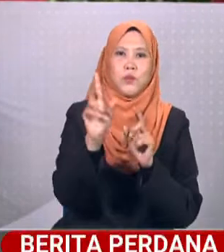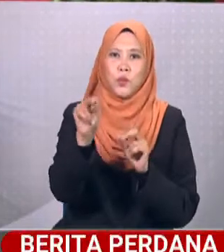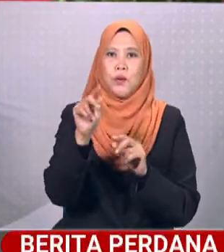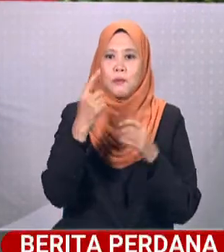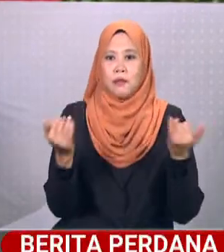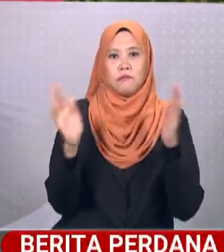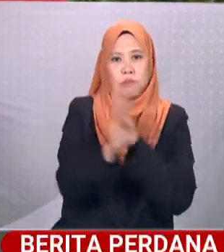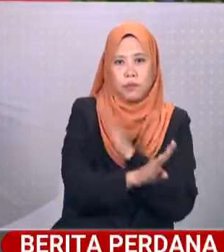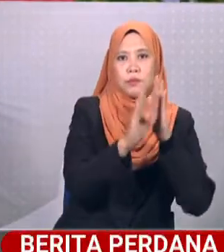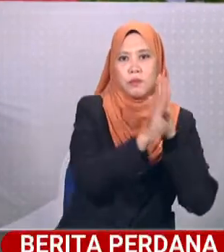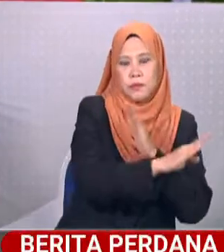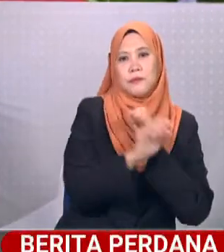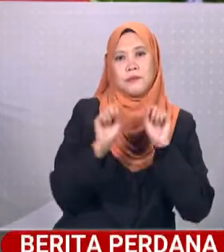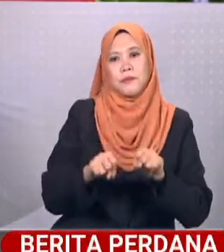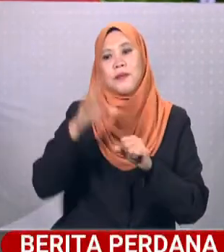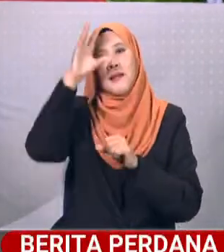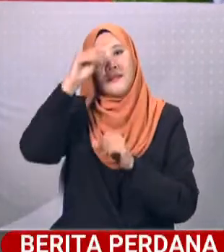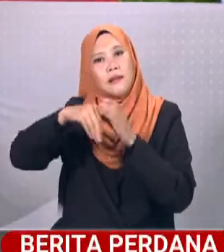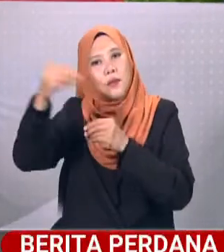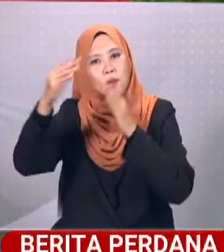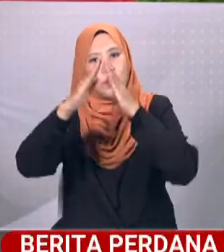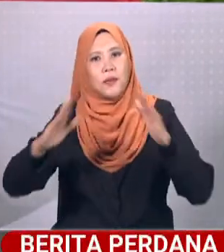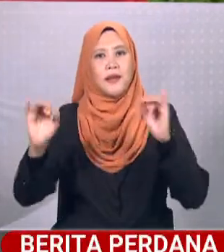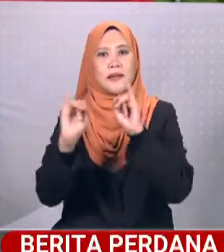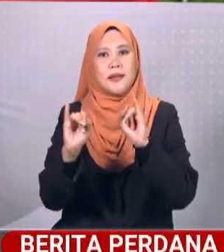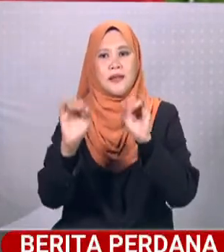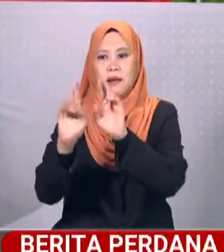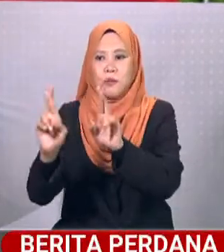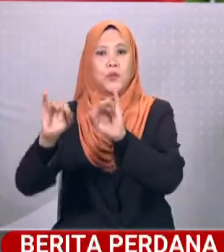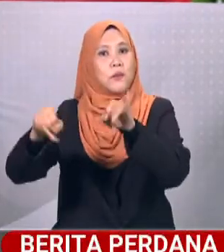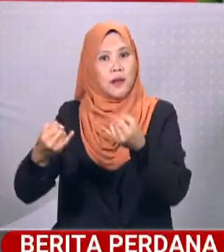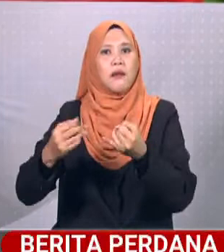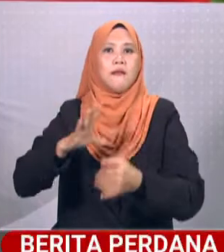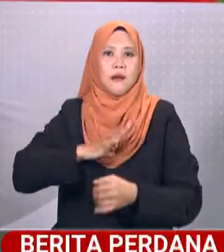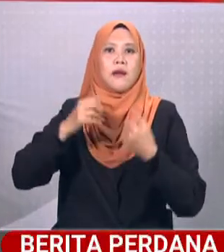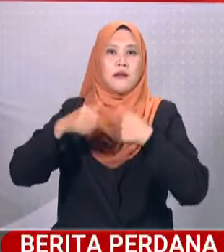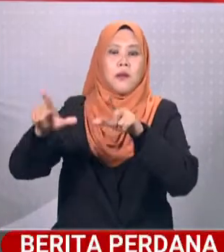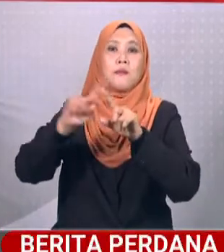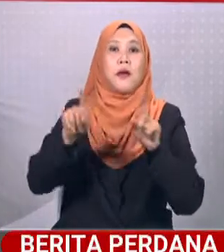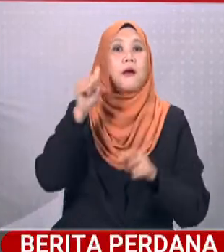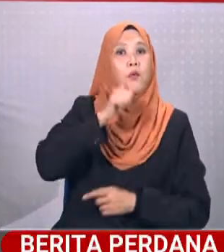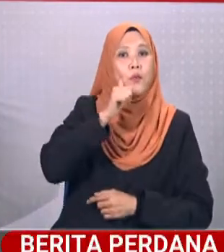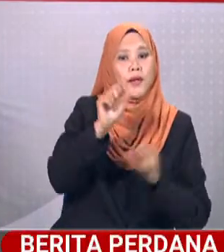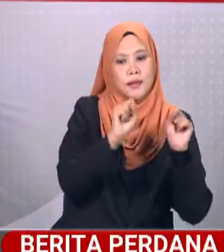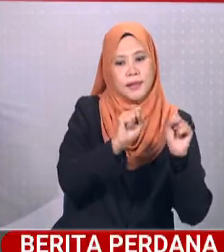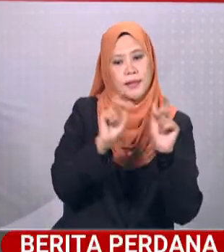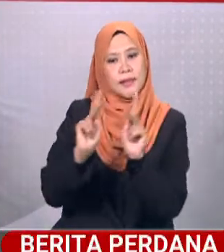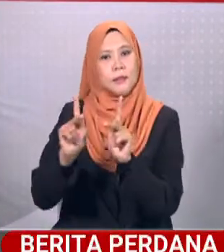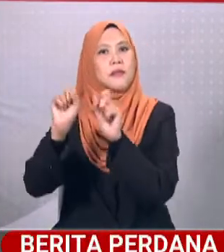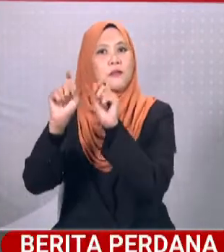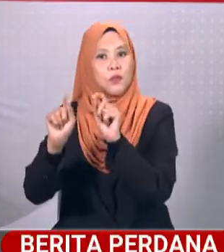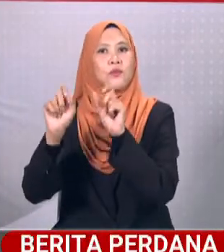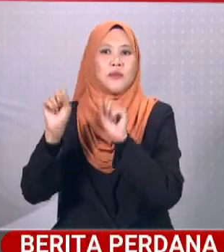penggiliran dipraktikkan. Lelaki hanya dibenar keluar rumah pada Isnin, Rabu dan Jumaat, manakala wanita pada Selasa, Khamis dan